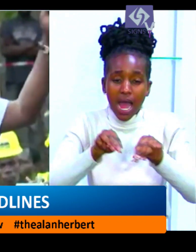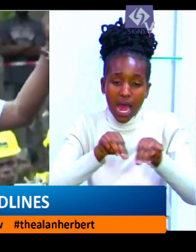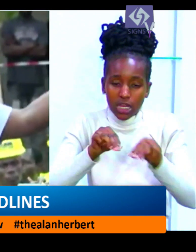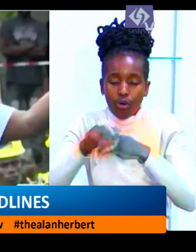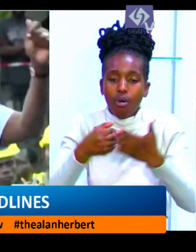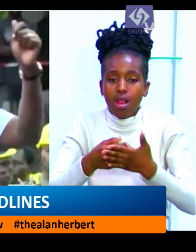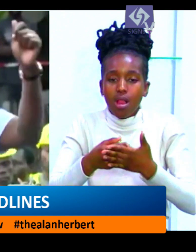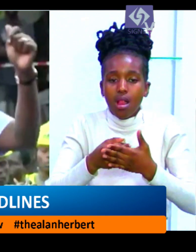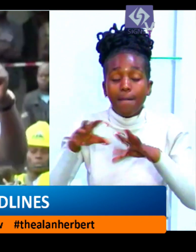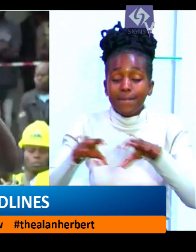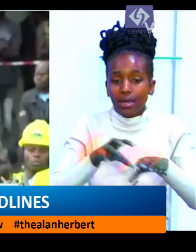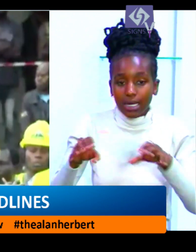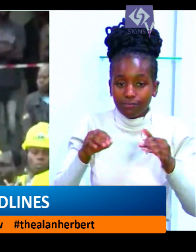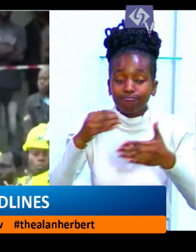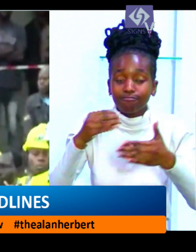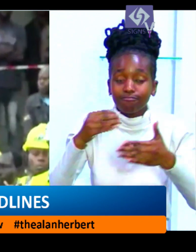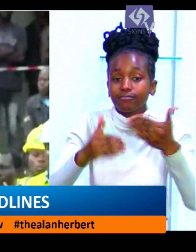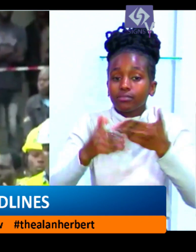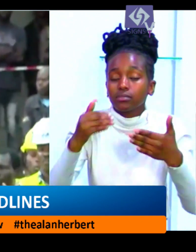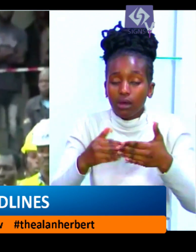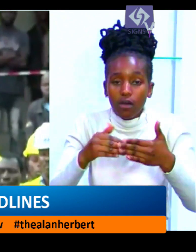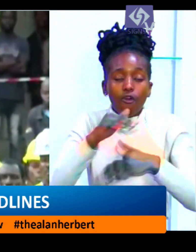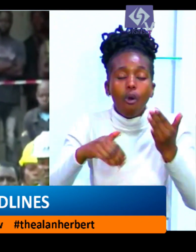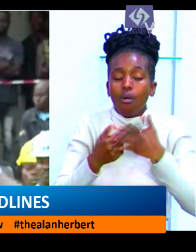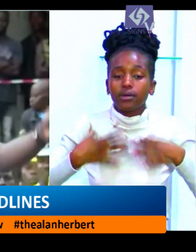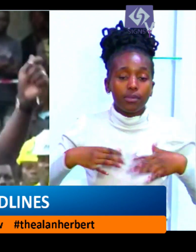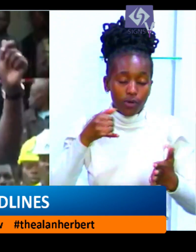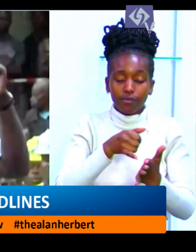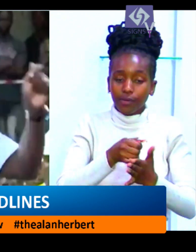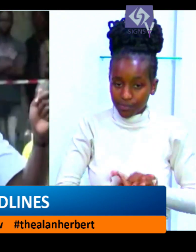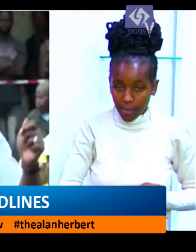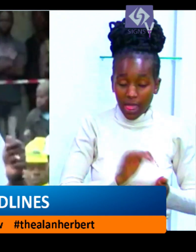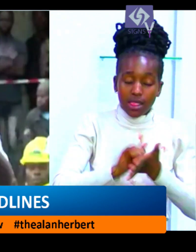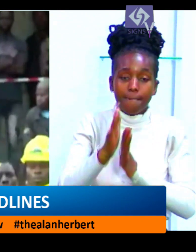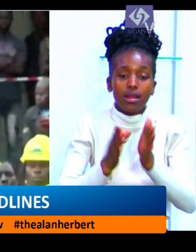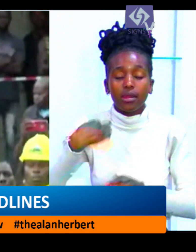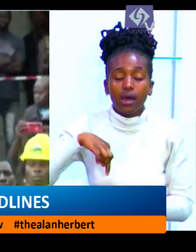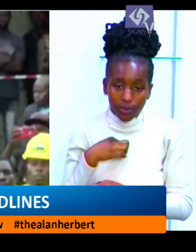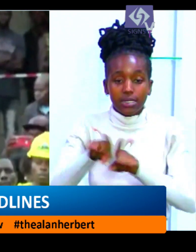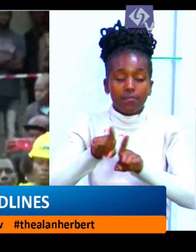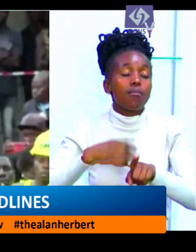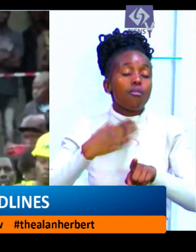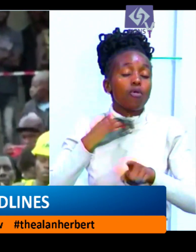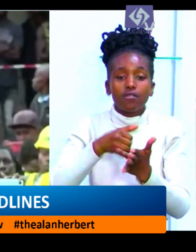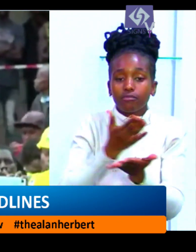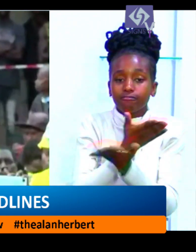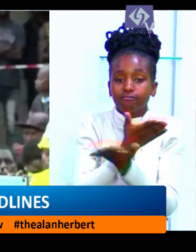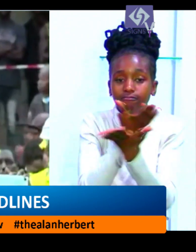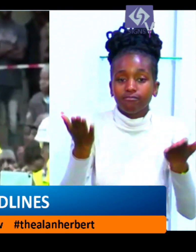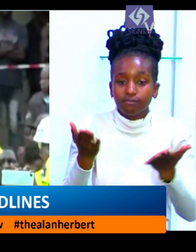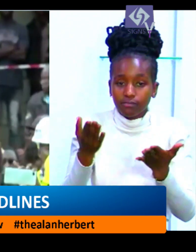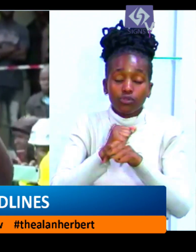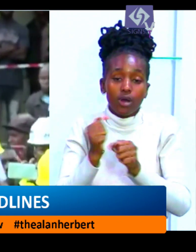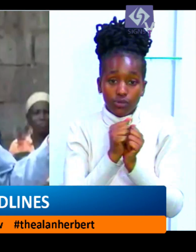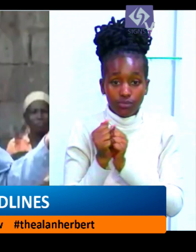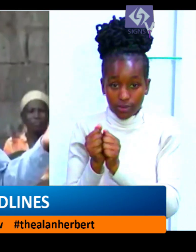kikaochake. Sasa sangalo ni politeknik ya kitaifa ambayo mengia. Leo katika baraza la mawaziri